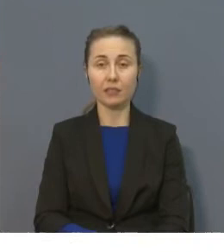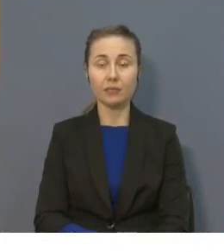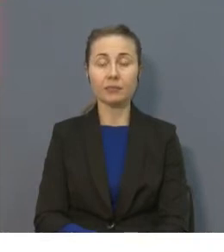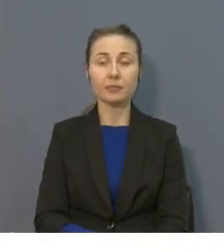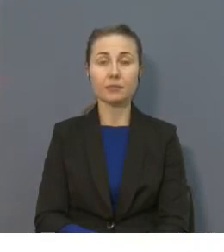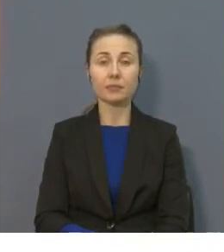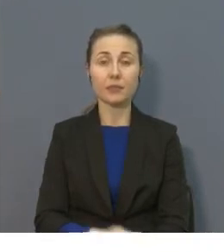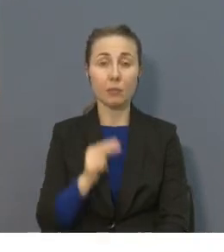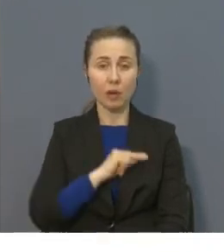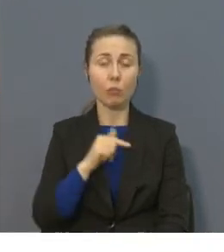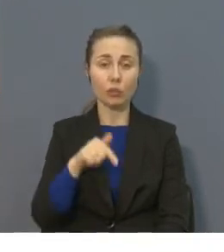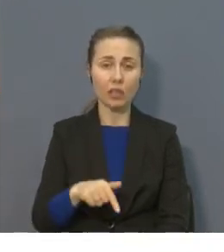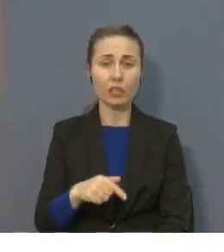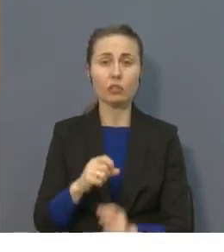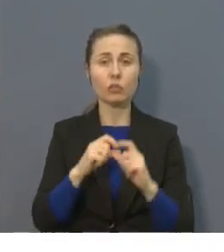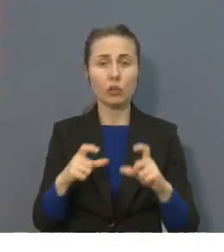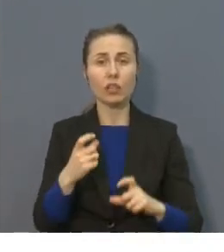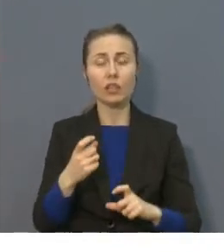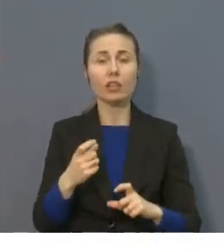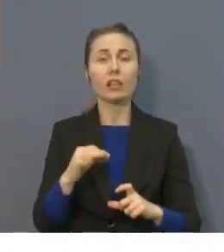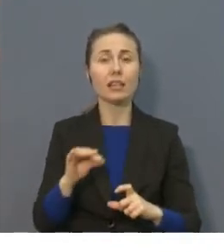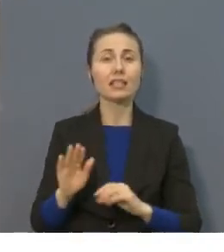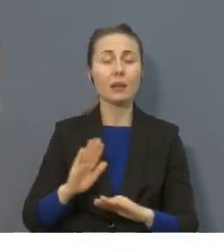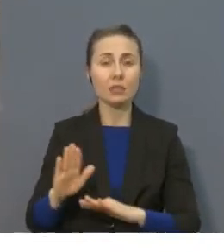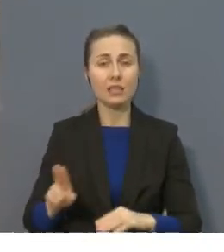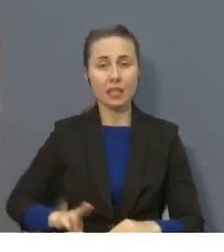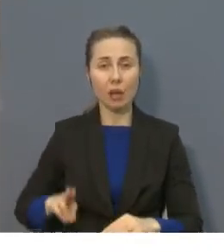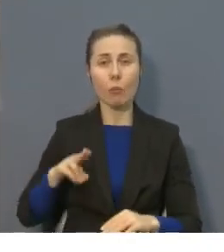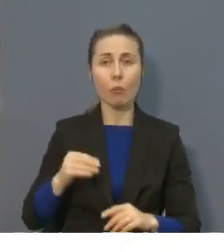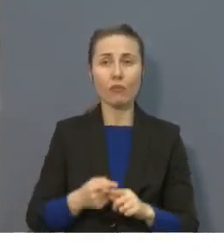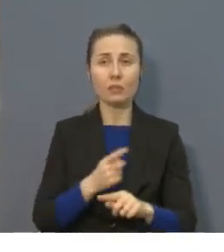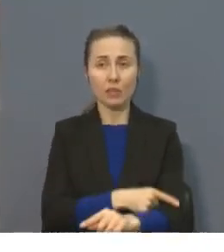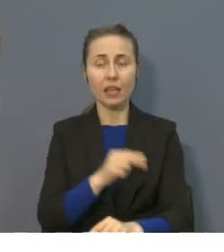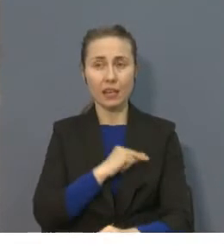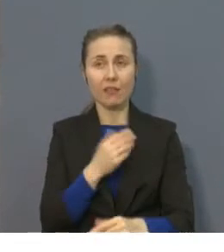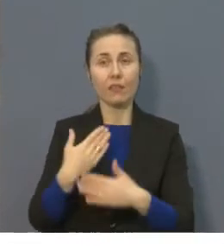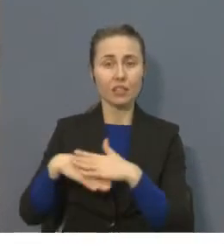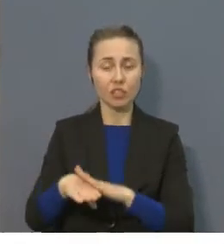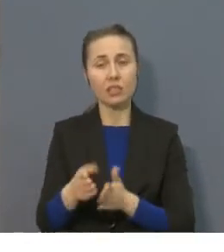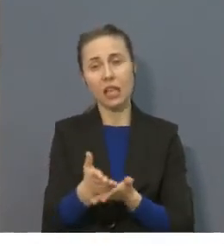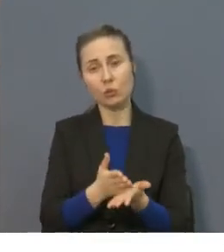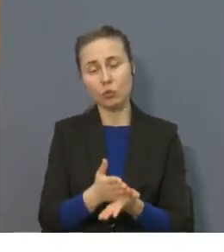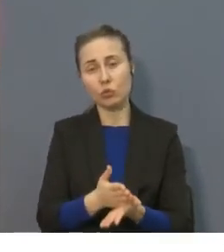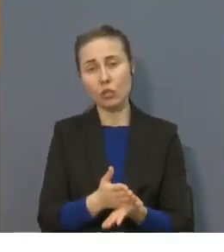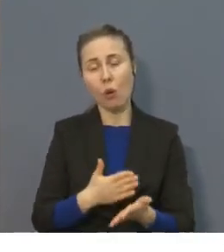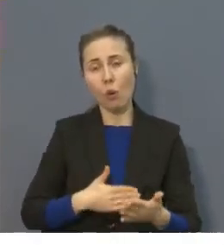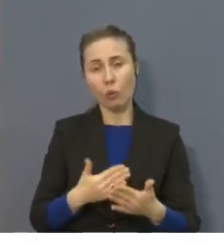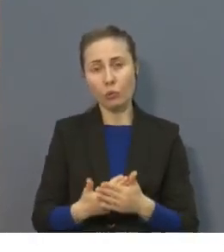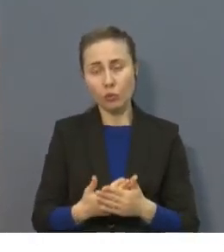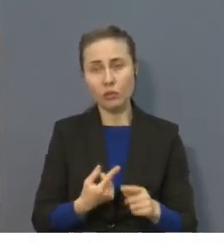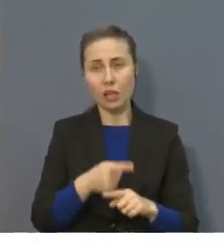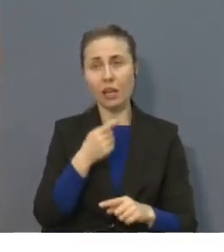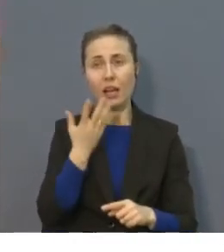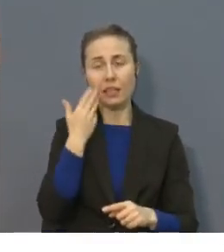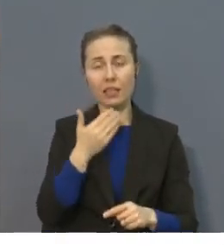мектепте ұйымдастырасыздар деп жиі сұрайды. Осы мектепте 4 жыл директордың тәрбие жөніндегі орынбасары болып жұмыс істедім. Зейнетке шықтым. Декада